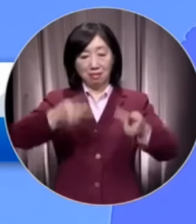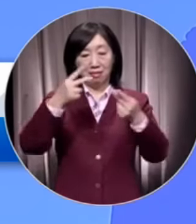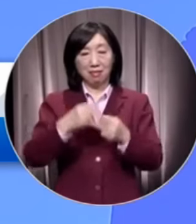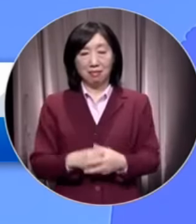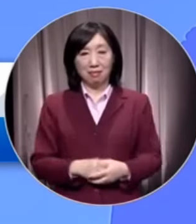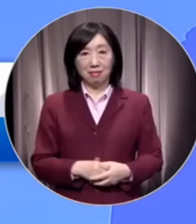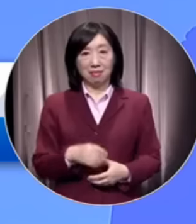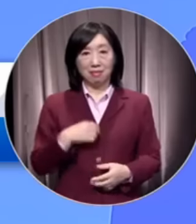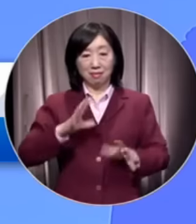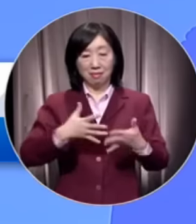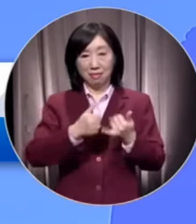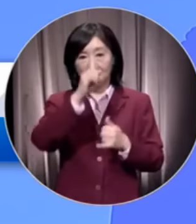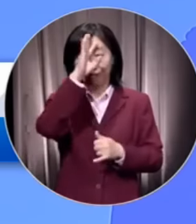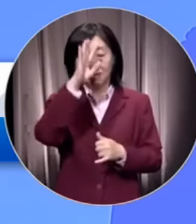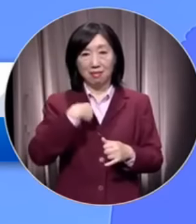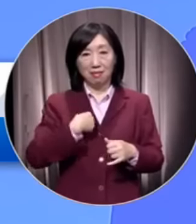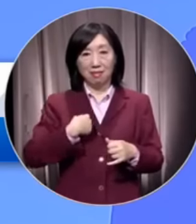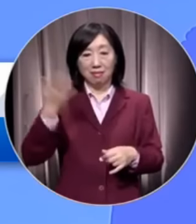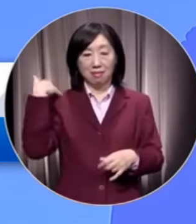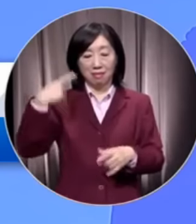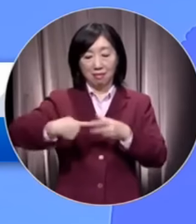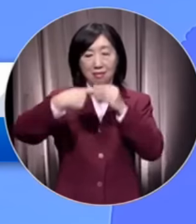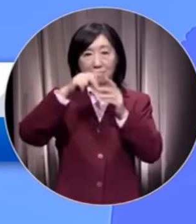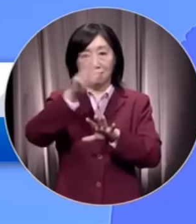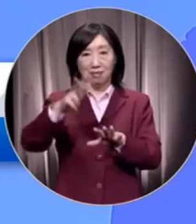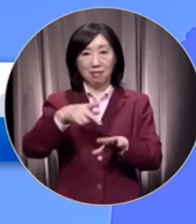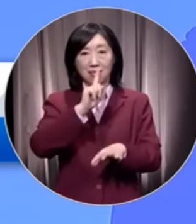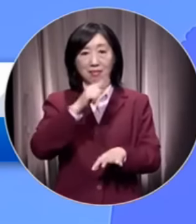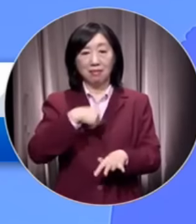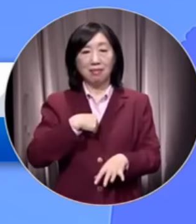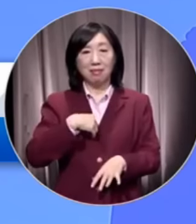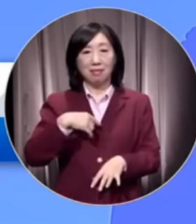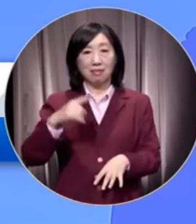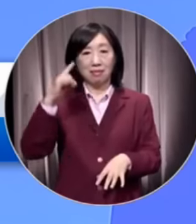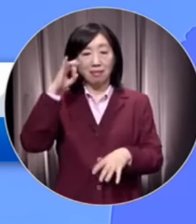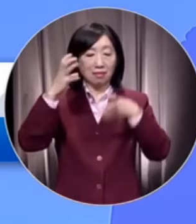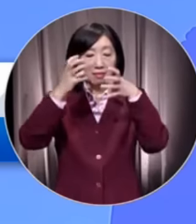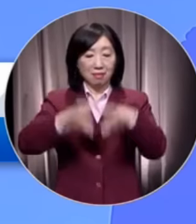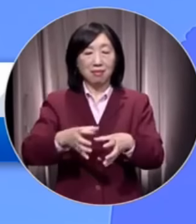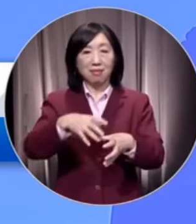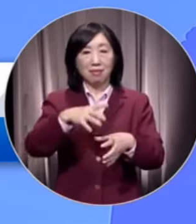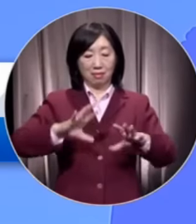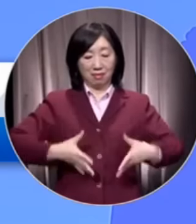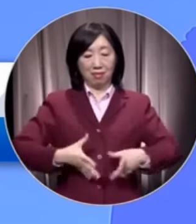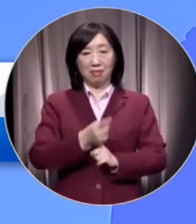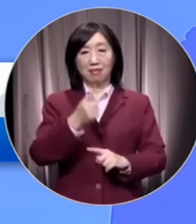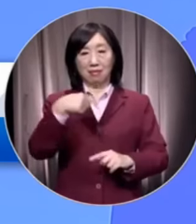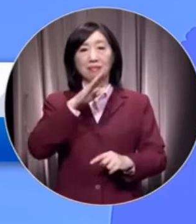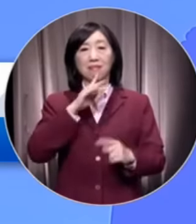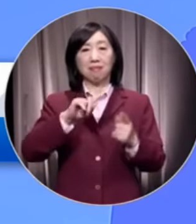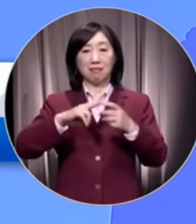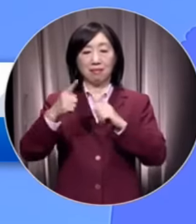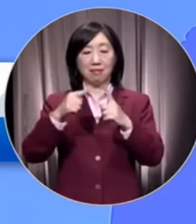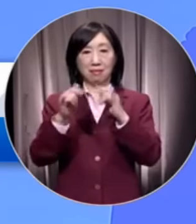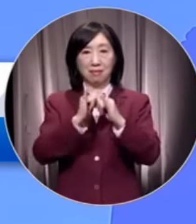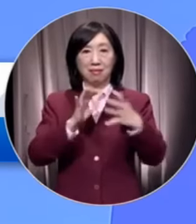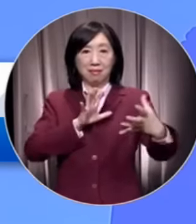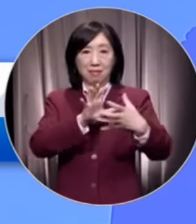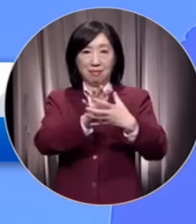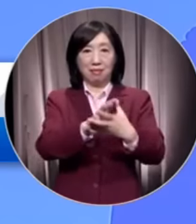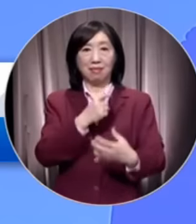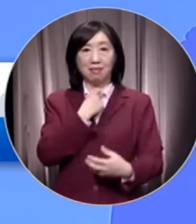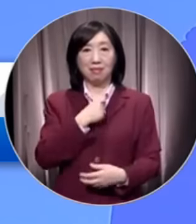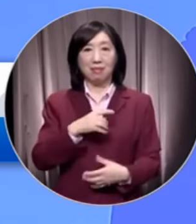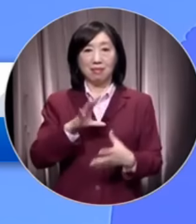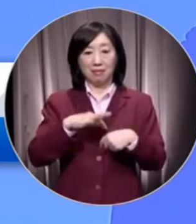党最大的资产，我从第一天讲，就是创党的精神，要跟人民在一起。所以为什么大家过